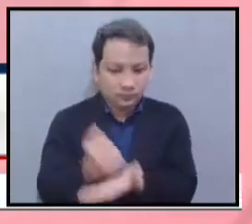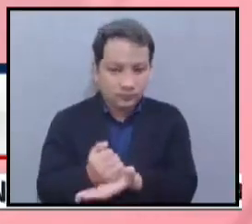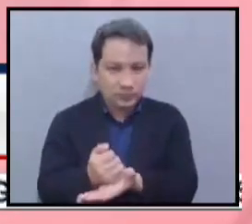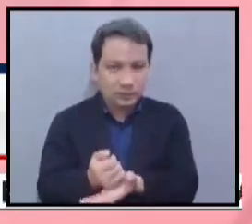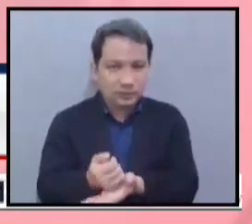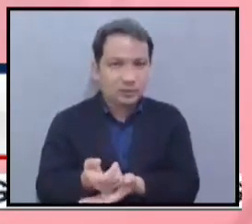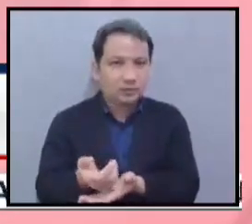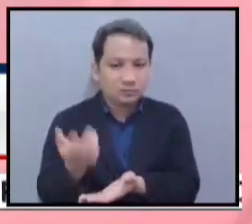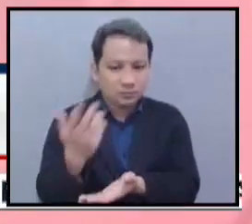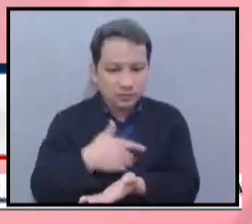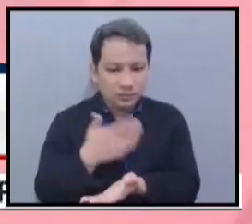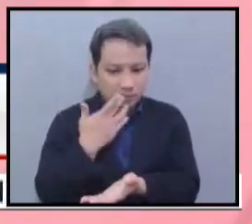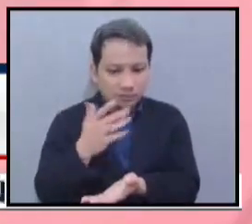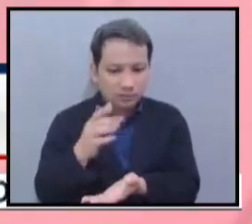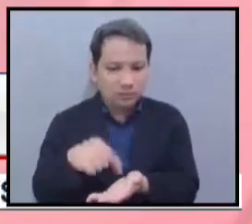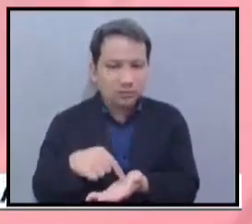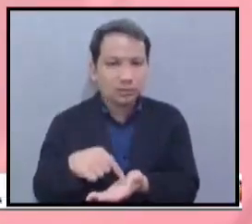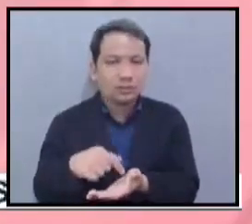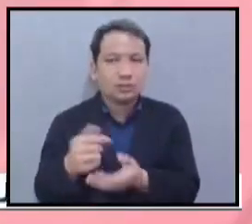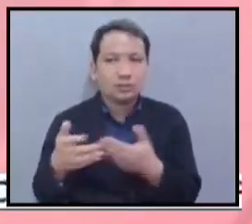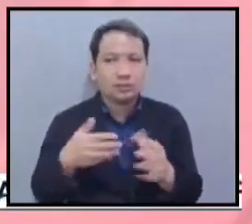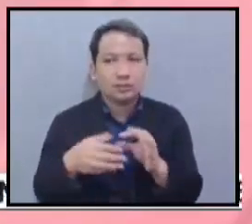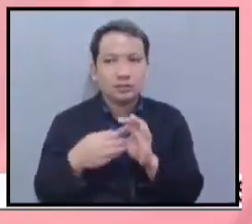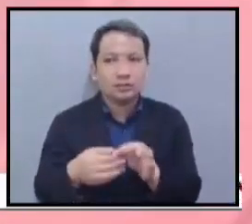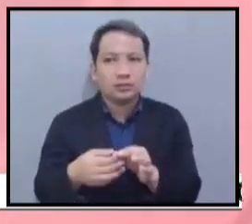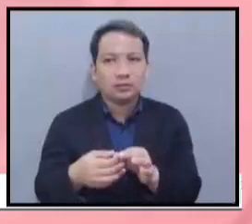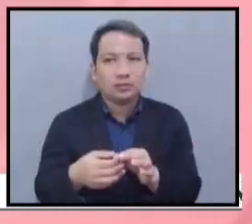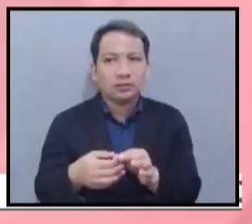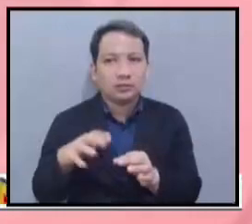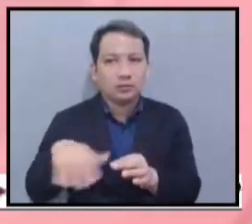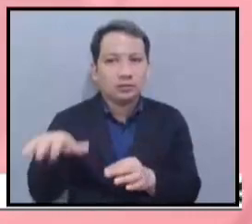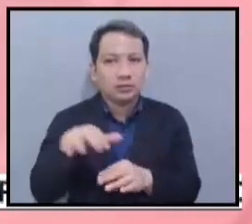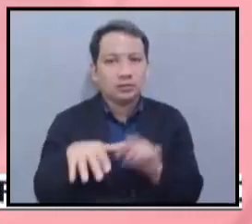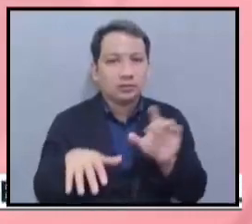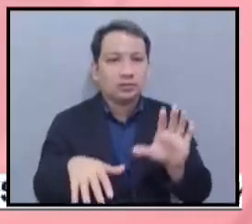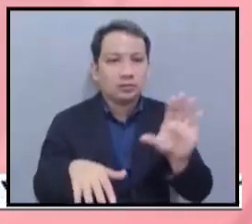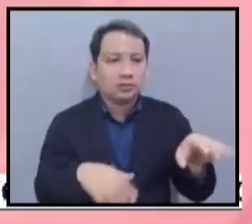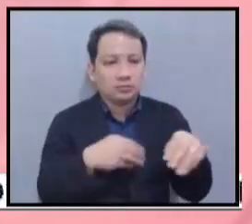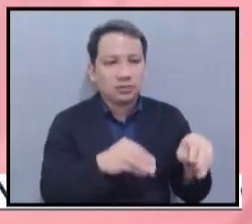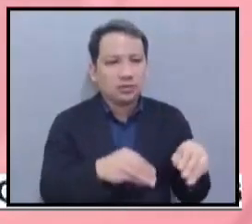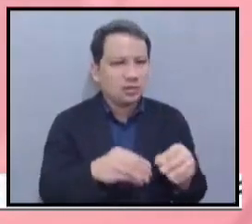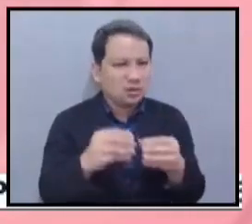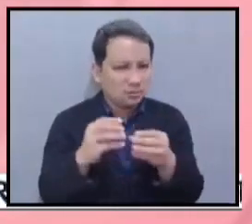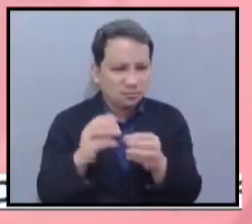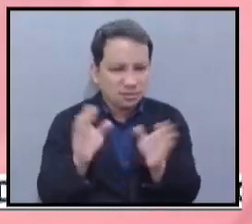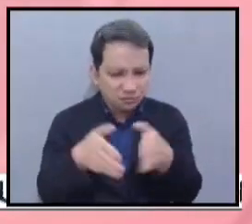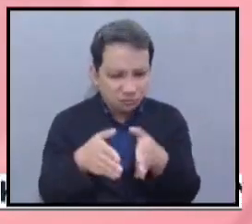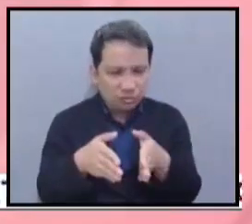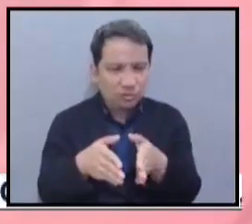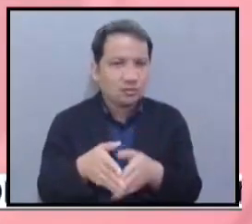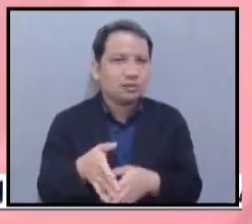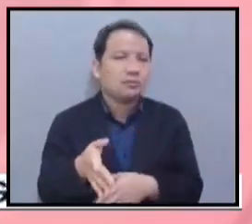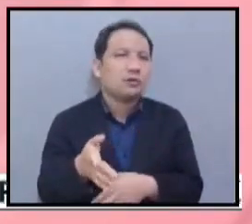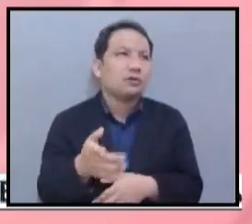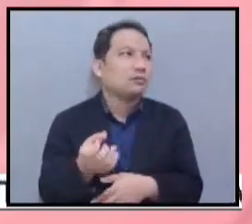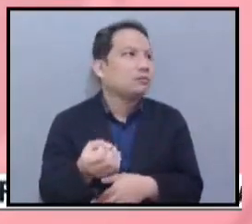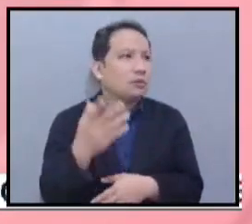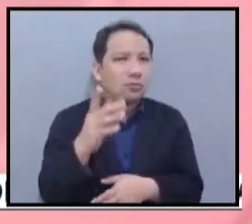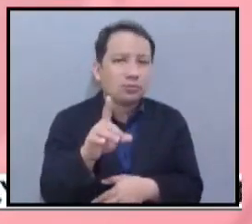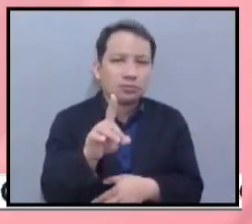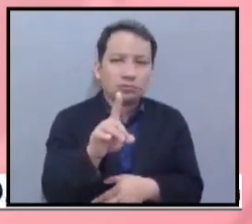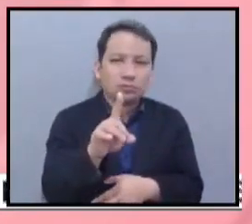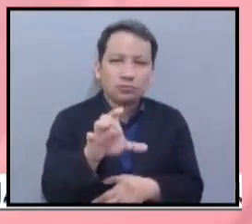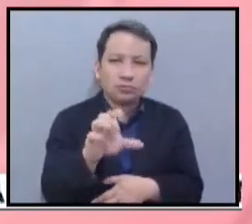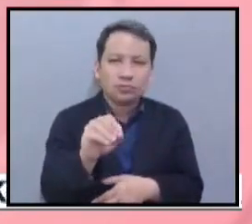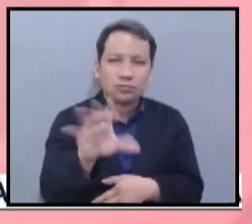daw ito kumpara doon sa bawang na mabibili natin sa palengke. Maliliit lang ito, Diyan, pero nasa 105